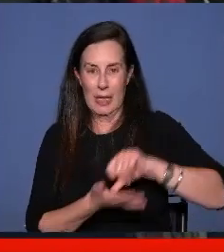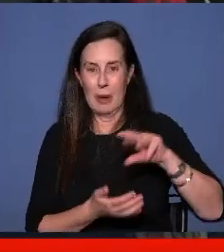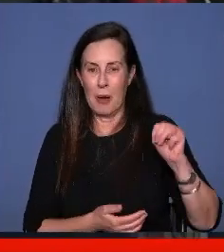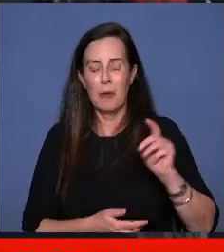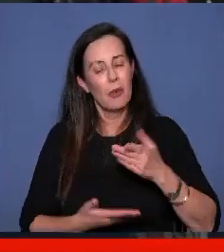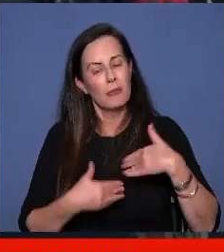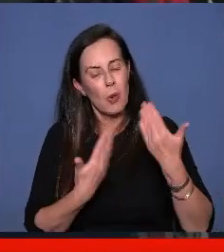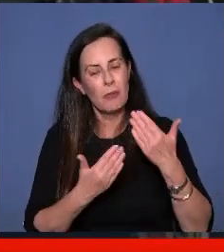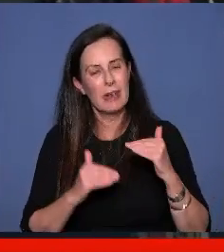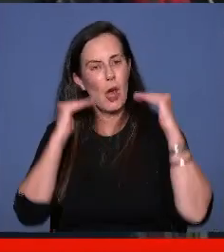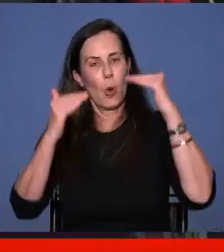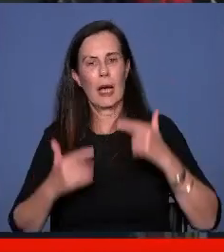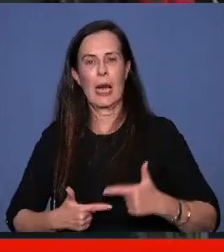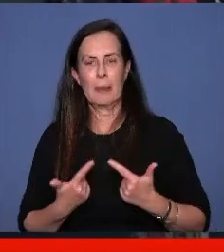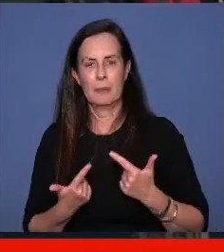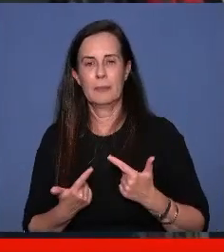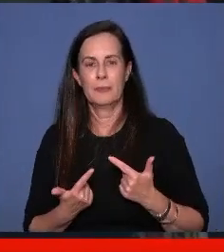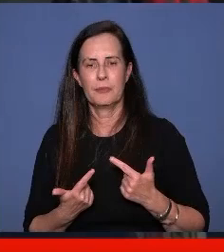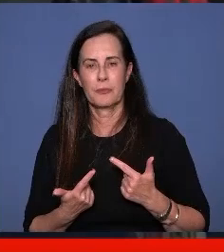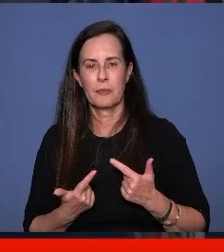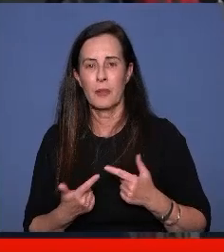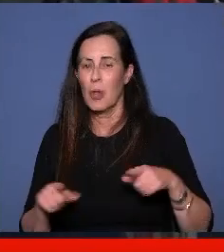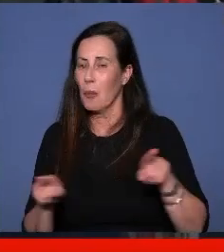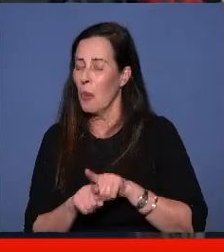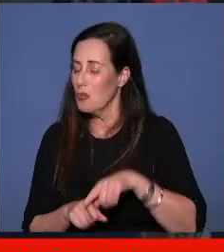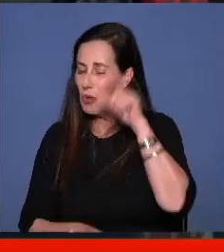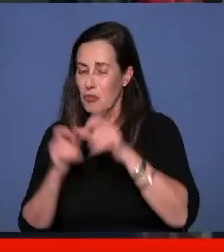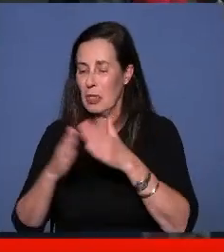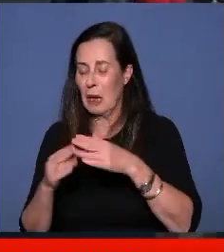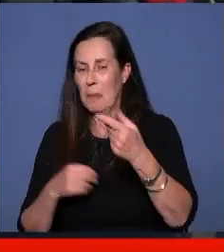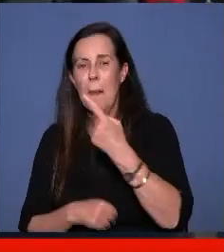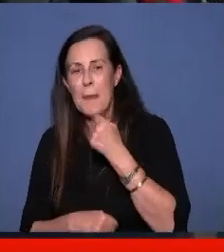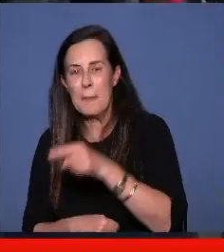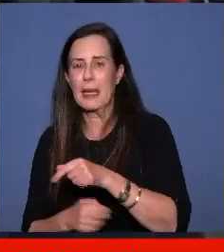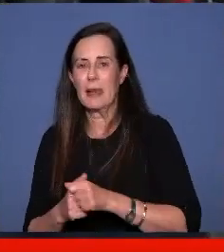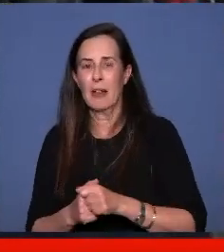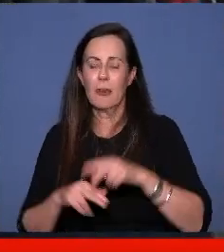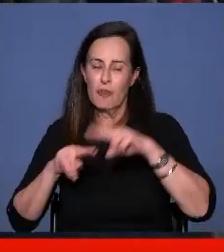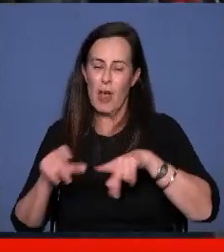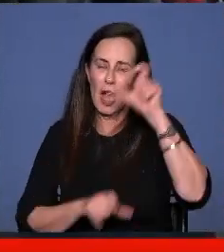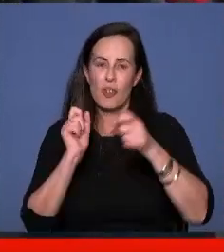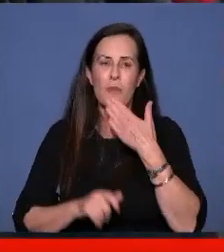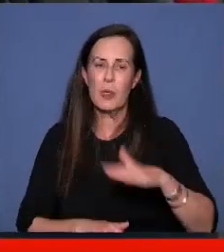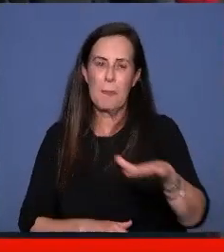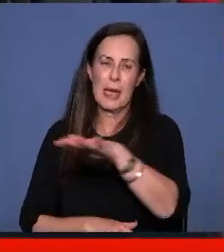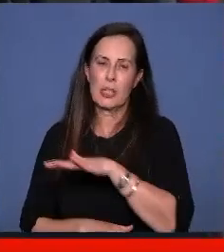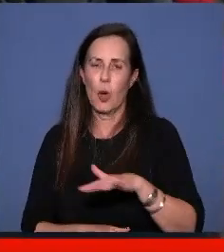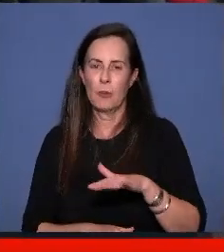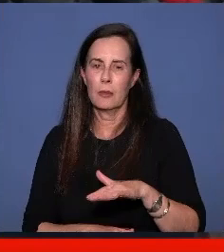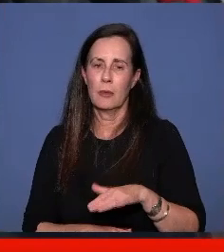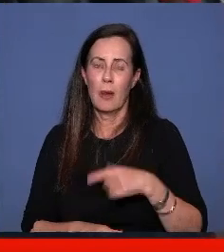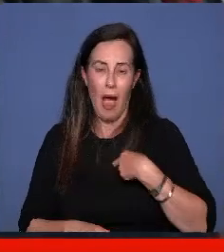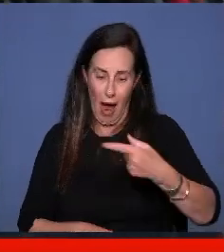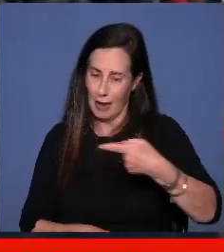לא יזכו לאיכות חיים לא זוכים תושבי מגדל ונהלל ויתר תושבי הסביבה? הרי אחים